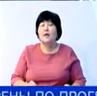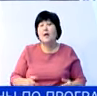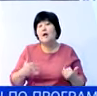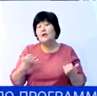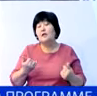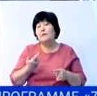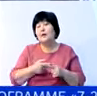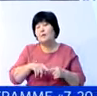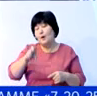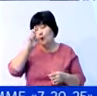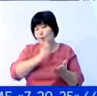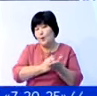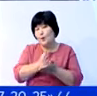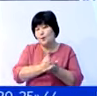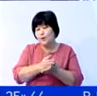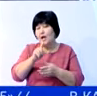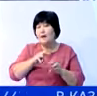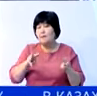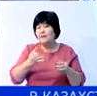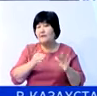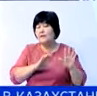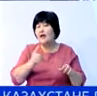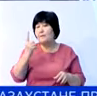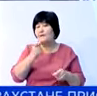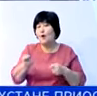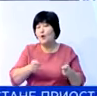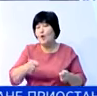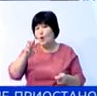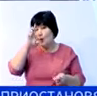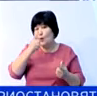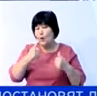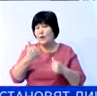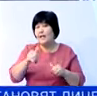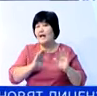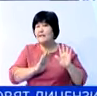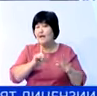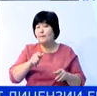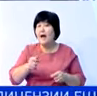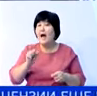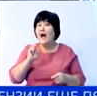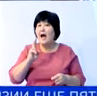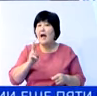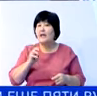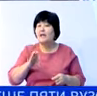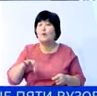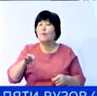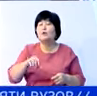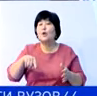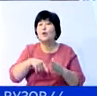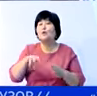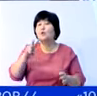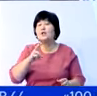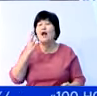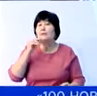Теперь политические госслужащие, министры и их заместители, первые руководители госорганов и их заместители, акимы областей, городов Нур-Султан,